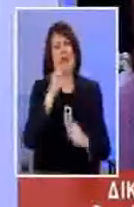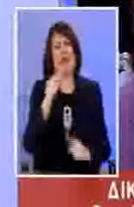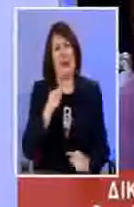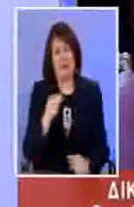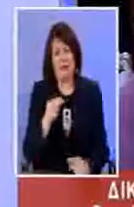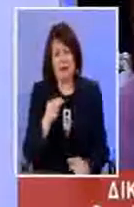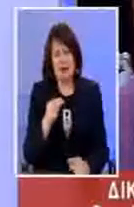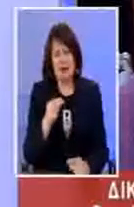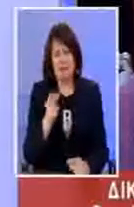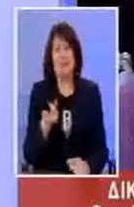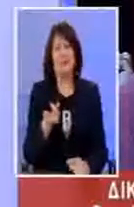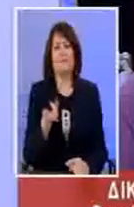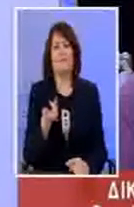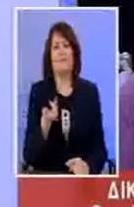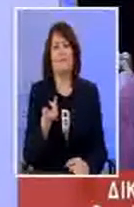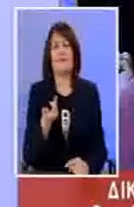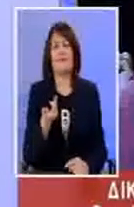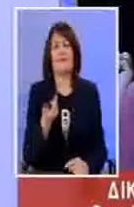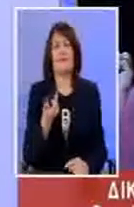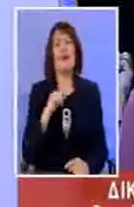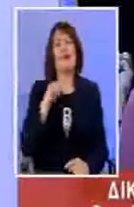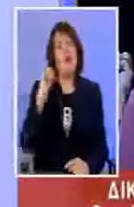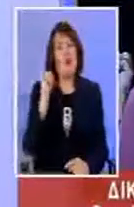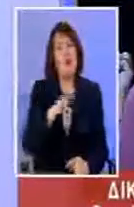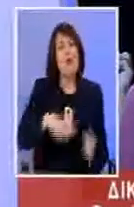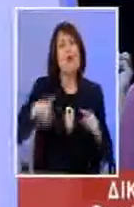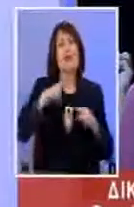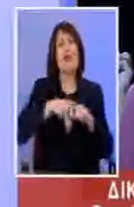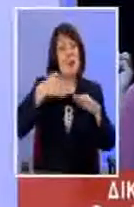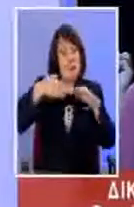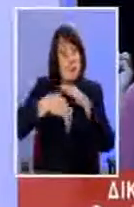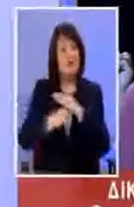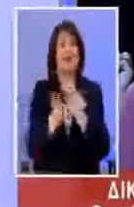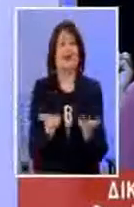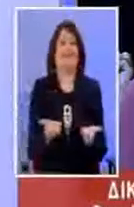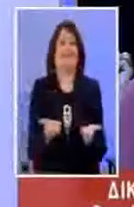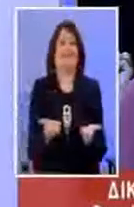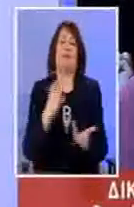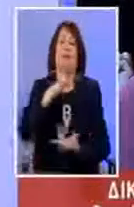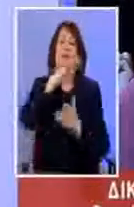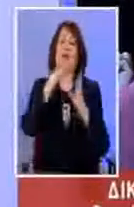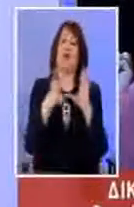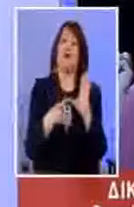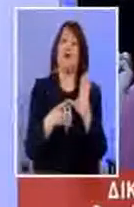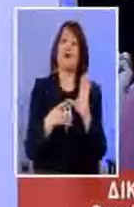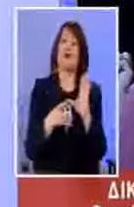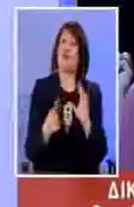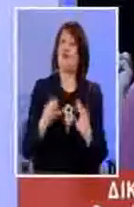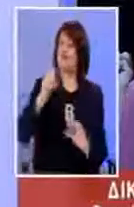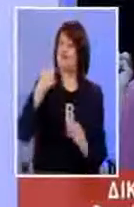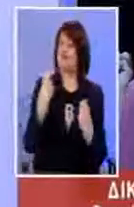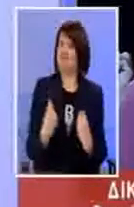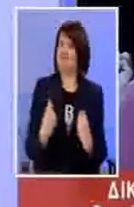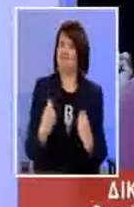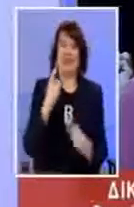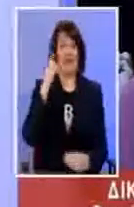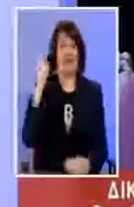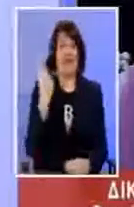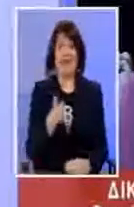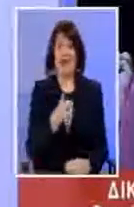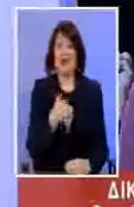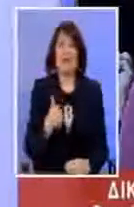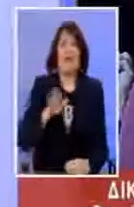ίσως κομμάτια και να κάνουμε όλη την Ελλάδα προσβάσιμη και μάλιστα παγκοσμίως πρωτοπόρα. Να μην είμαστε